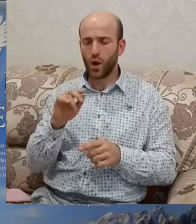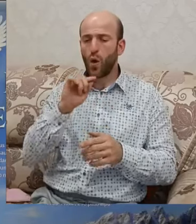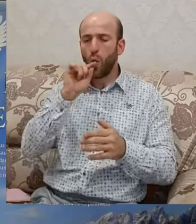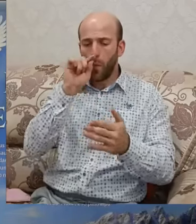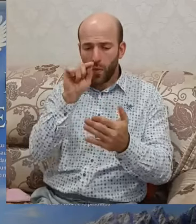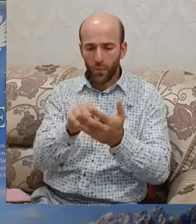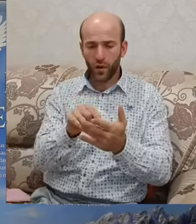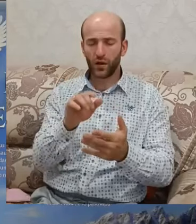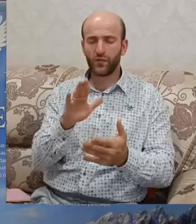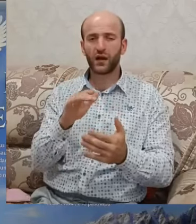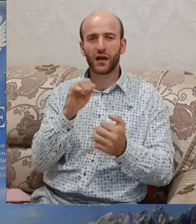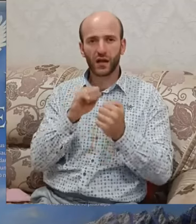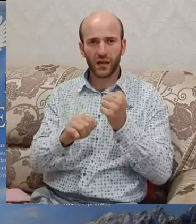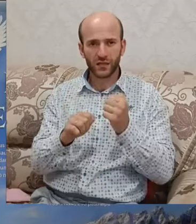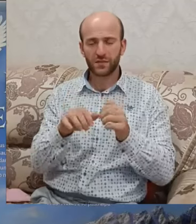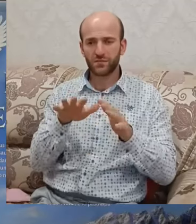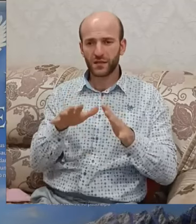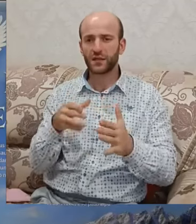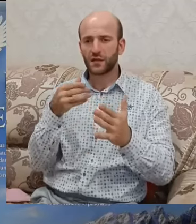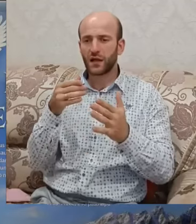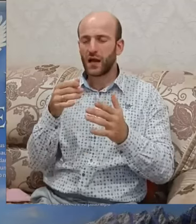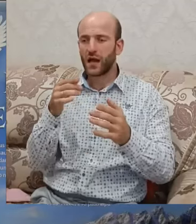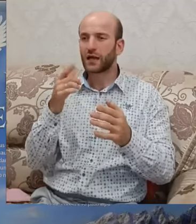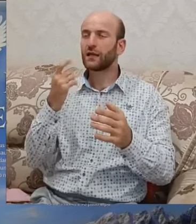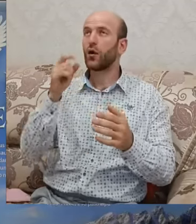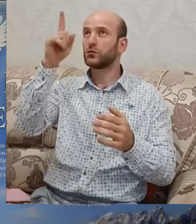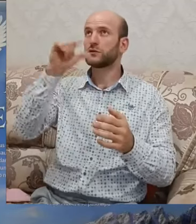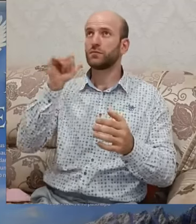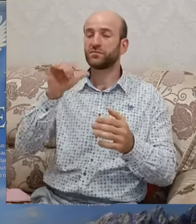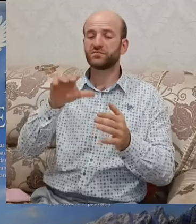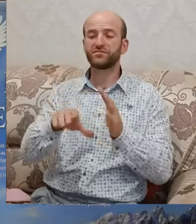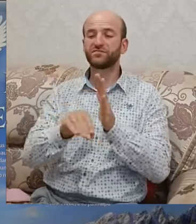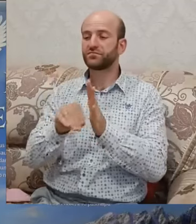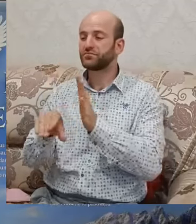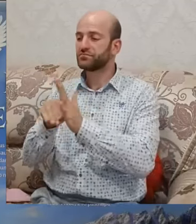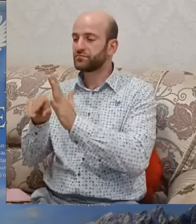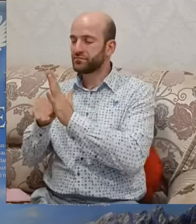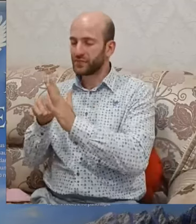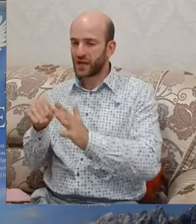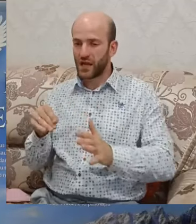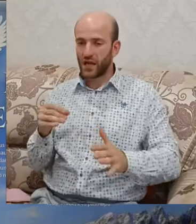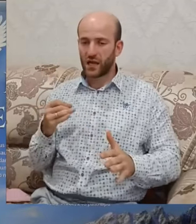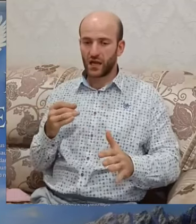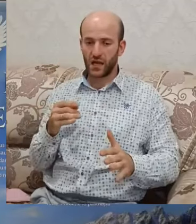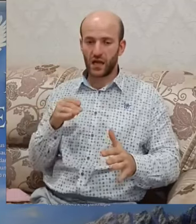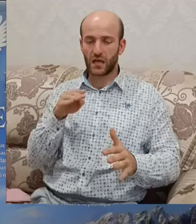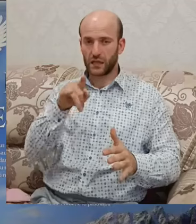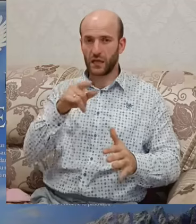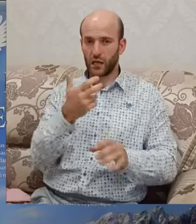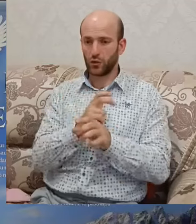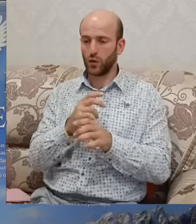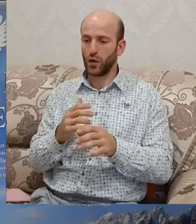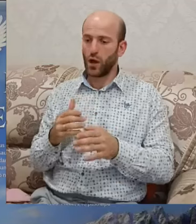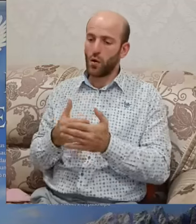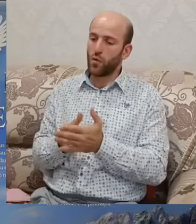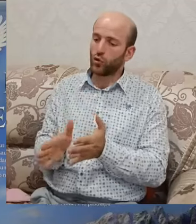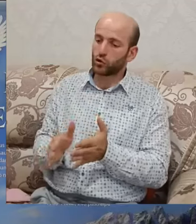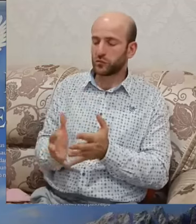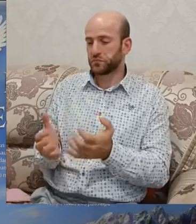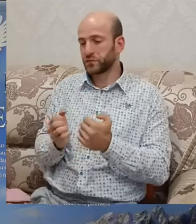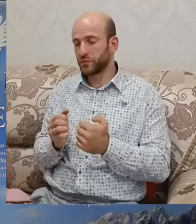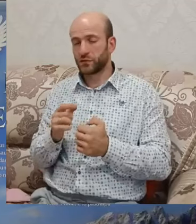духи. Jos priešinasi tam, они противодействуют Kad jūs negalėtume to priimti. Чтоб вы не могли этого принять. Атакуя jūs per mintis, per